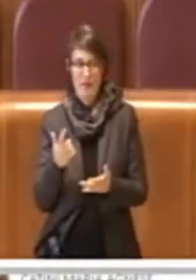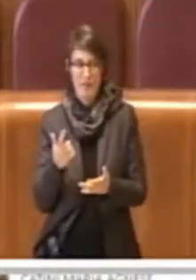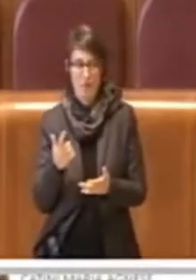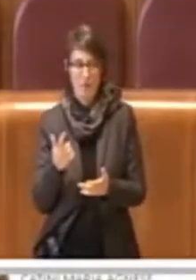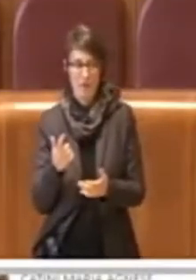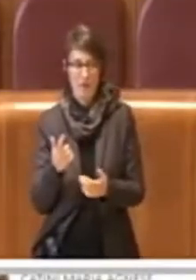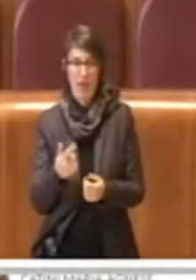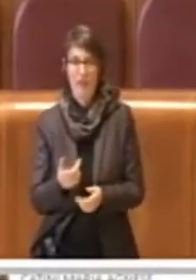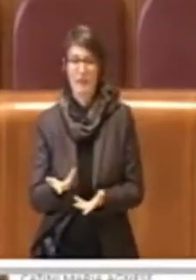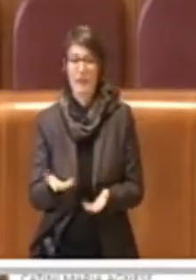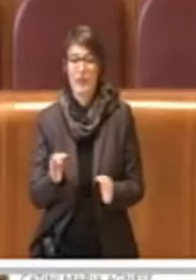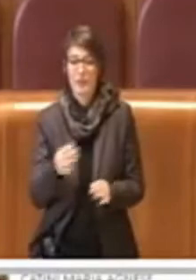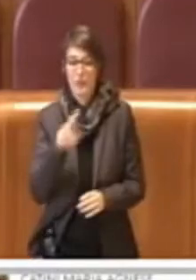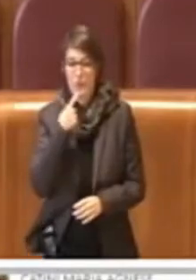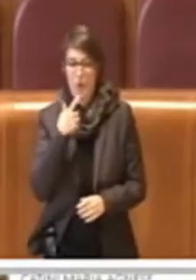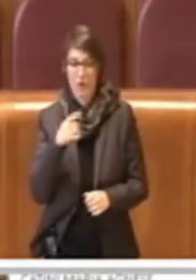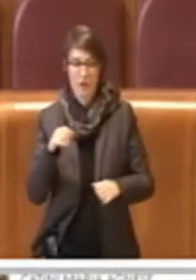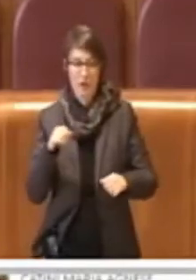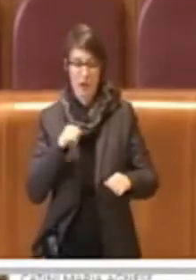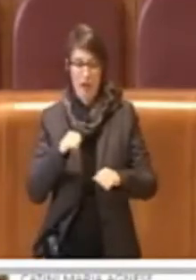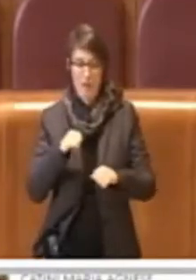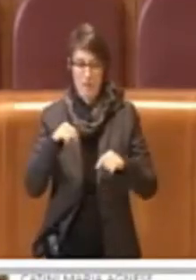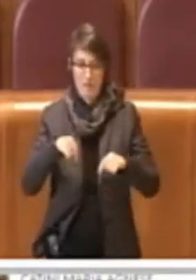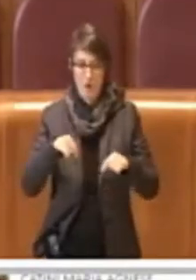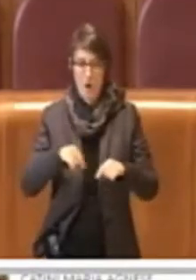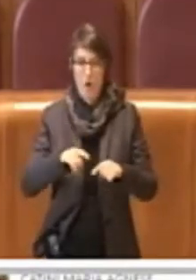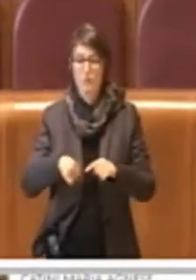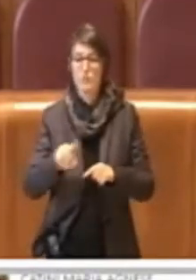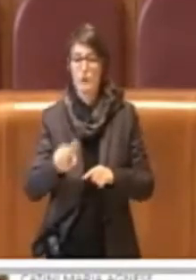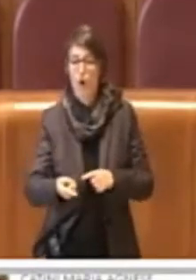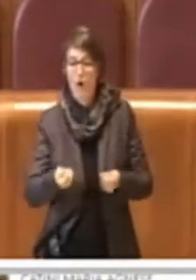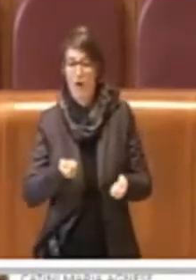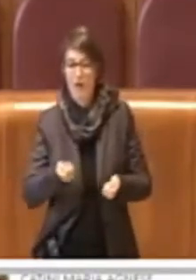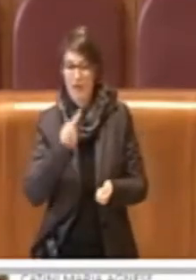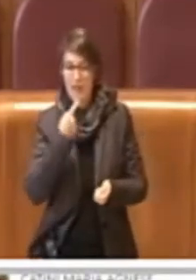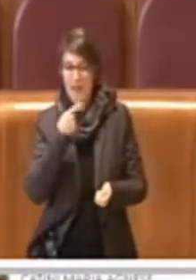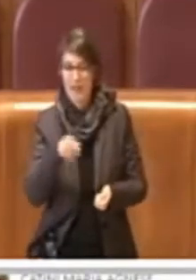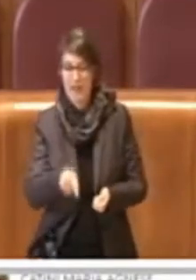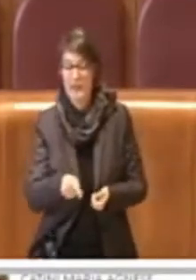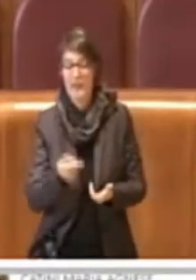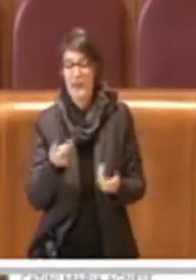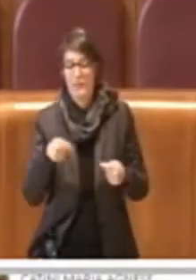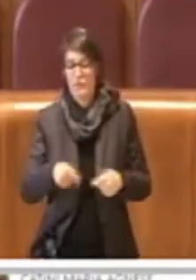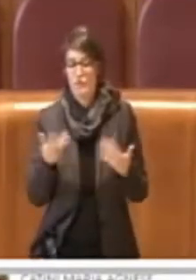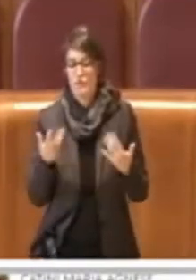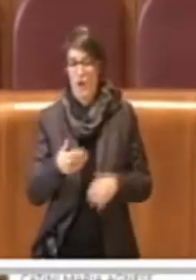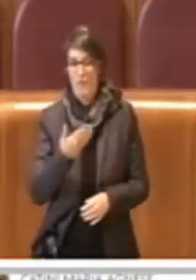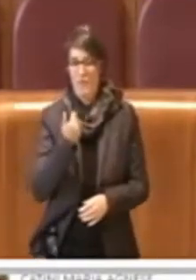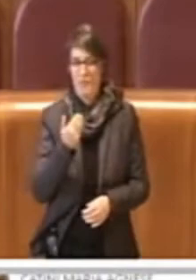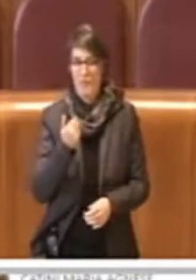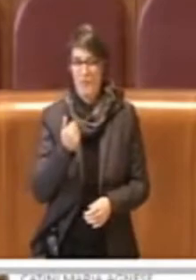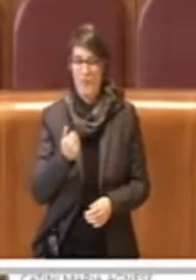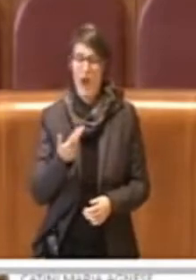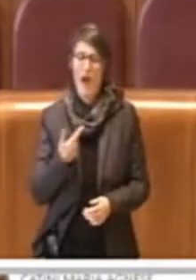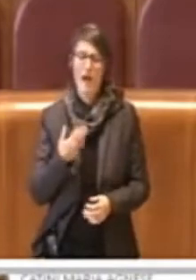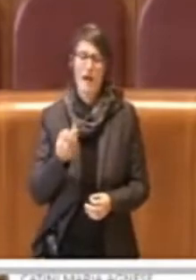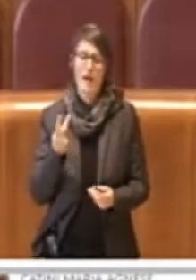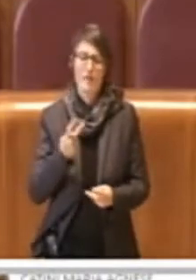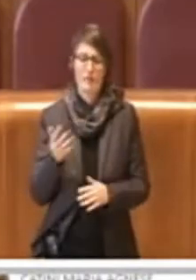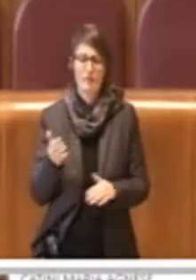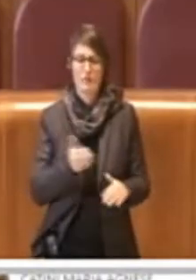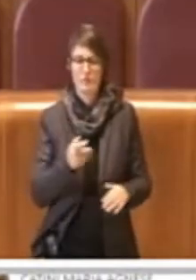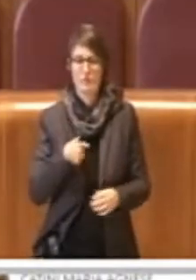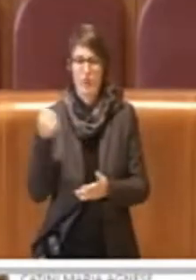governerà questa città, ovviamente oggi vengono a mancare, a parte quel po' di fondi che verranno dati per il giubileo